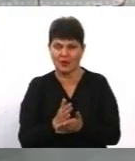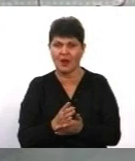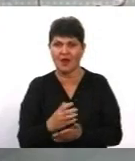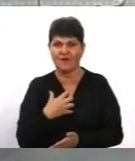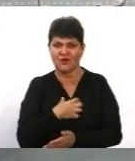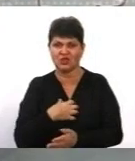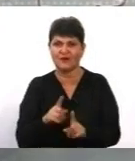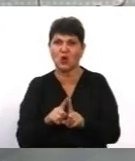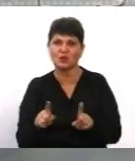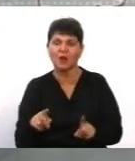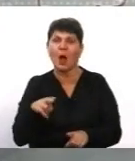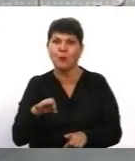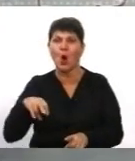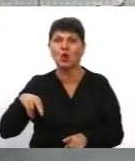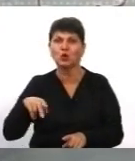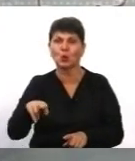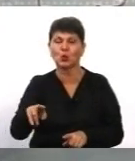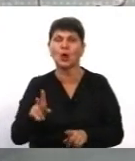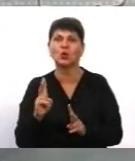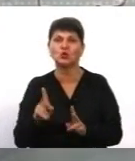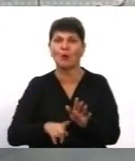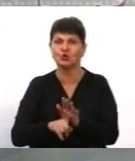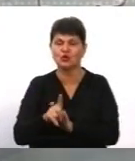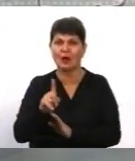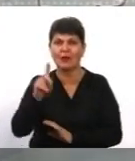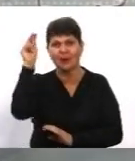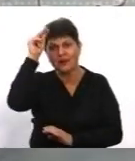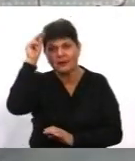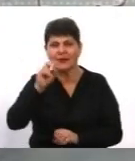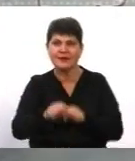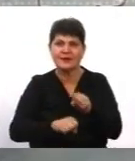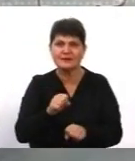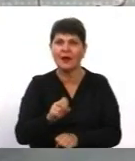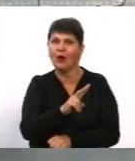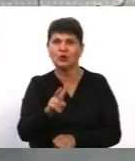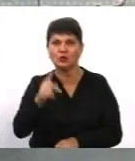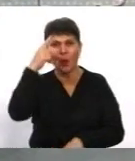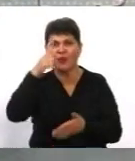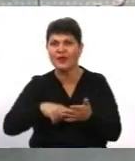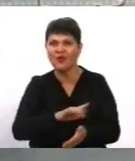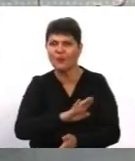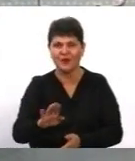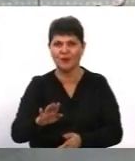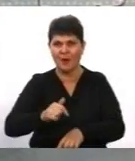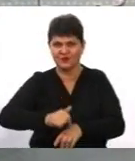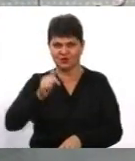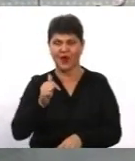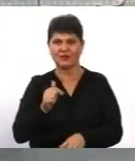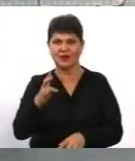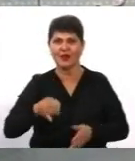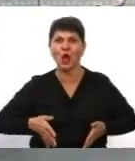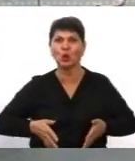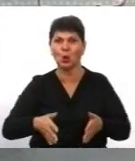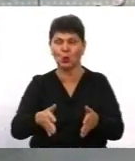хто починає тільки їздити на велосипедах, хто не впевнено почувається себе на дорозі, боїться, бо в нас